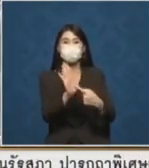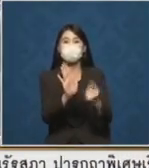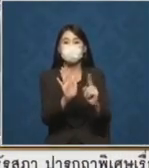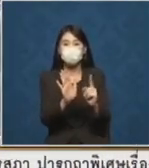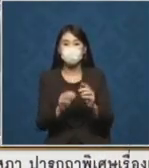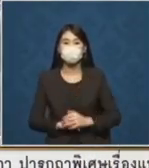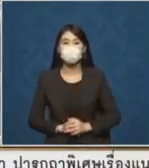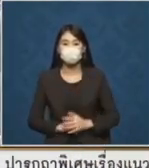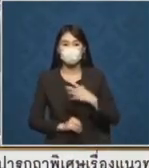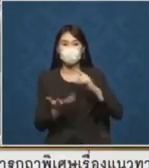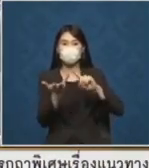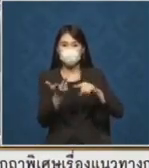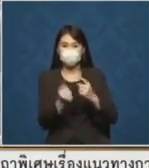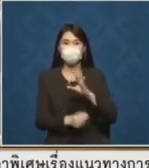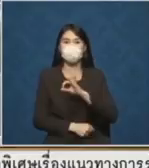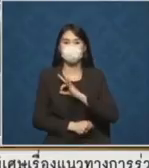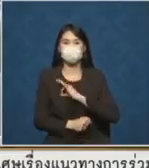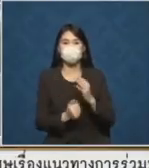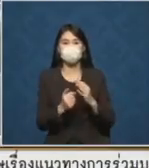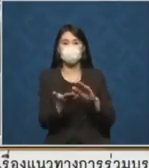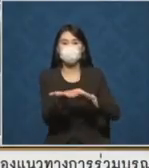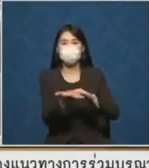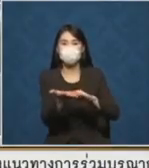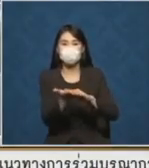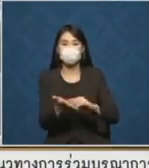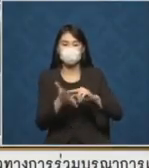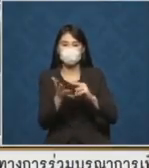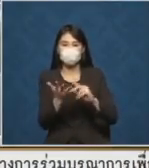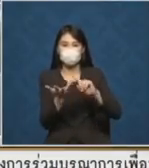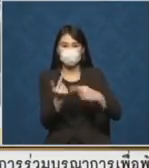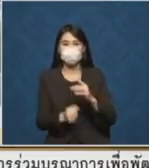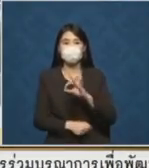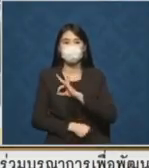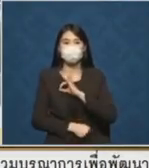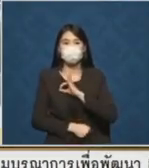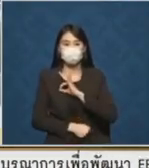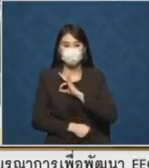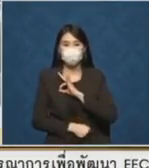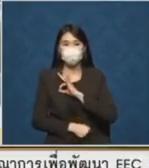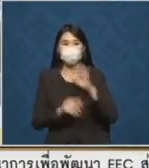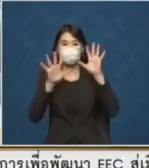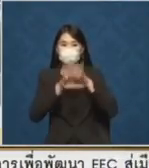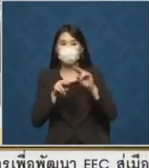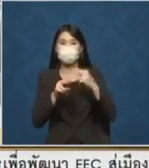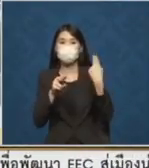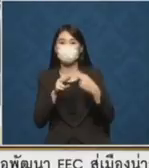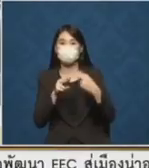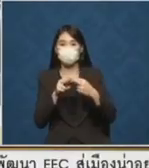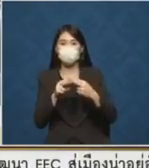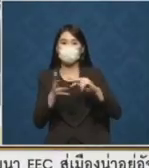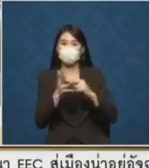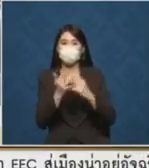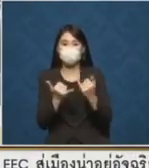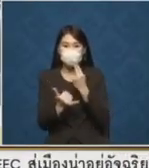างนะที่ผมคุยกับหัวหน้าพรรคเพื่อไทยท่านรับปากใช่ไหมครับบางท่านก็อาจจะบอกว่าผมไม่มีน้ำยาอะไรอย่างเงี้